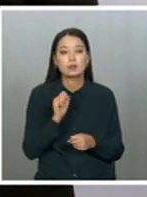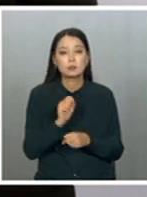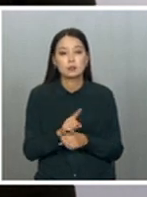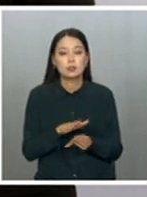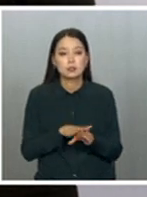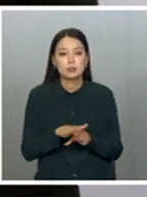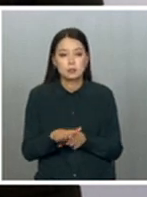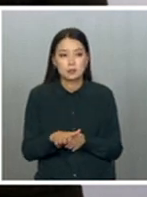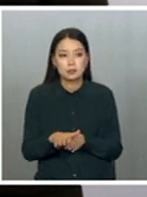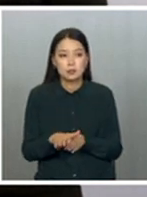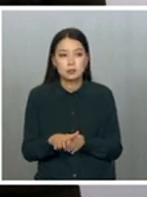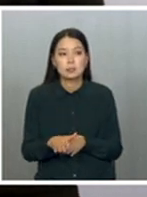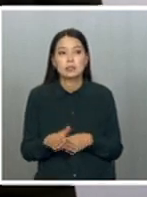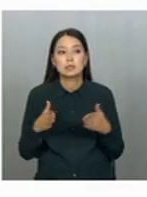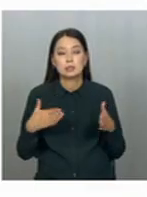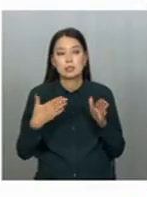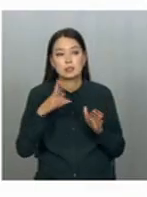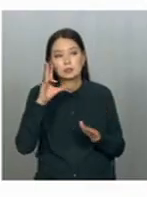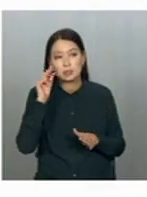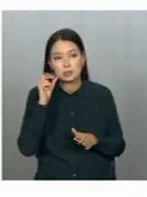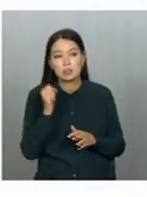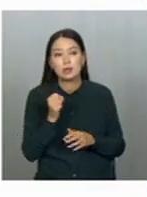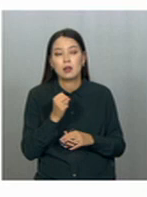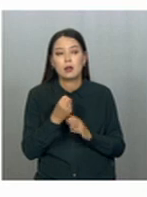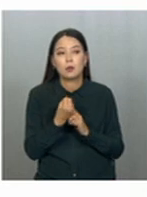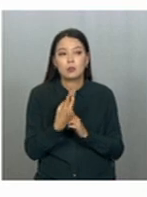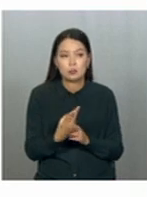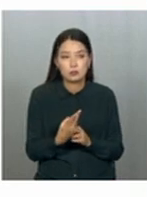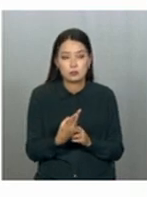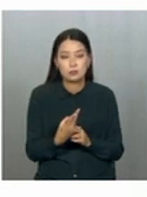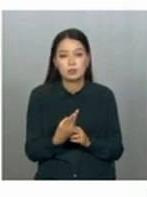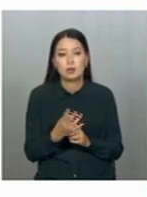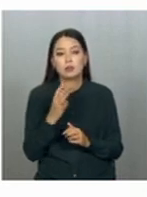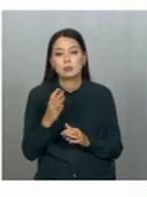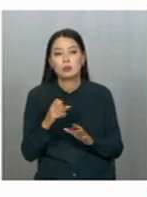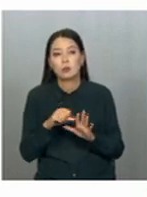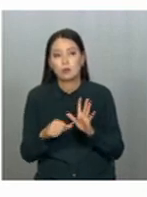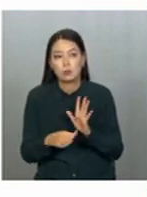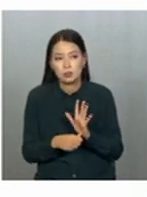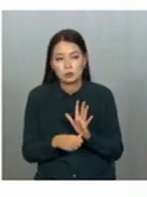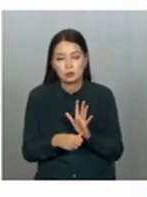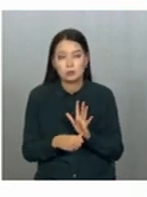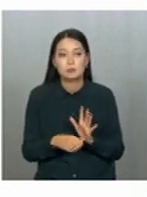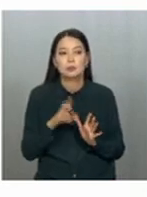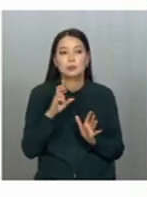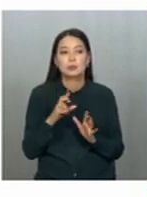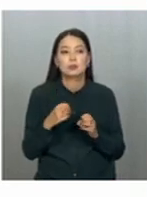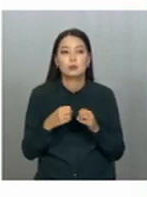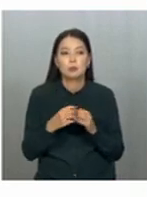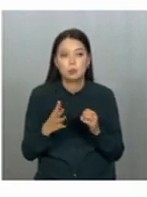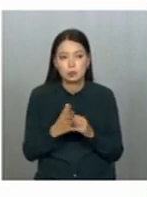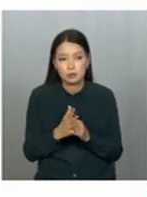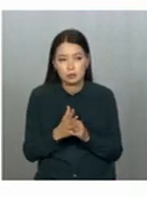қарастырайық. Қырларының саны А жағдайында 12, А жағдайында 16 және Б